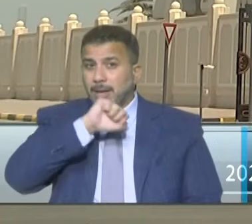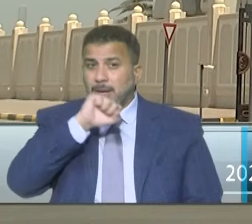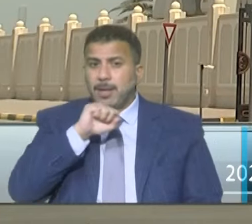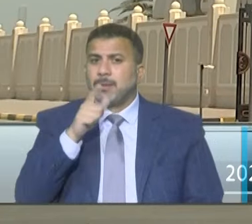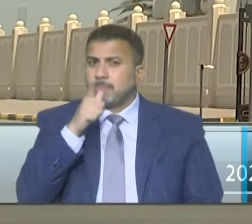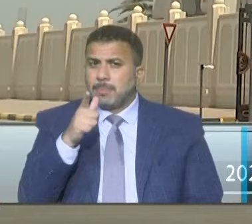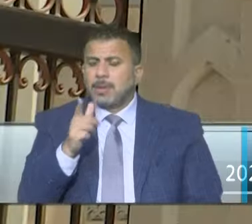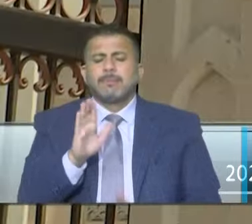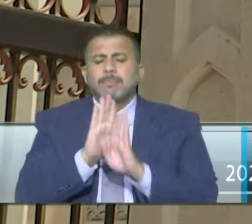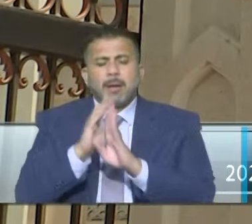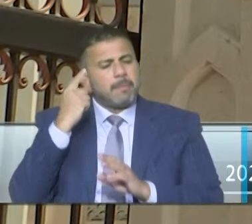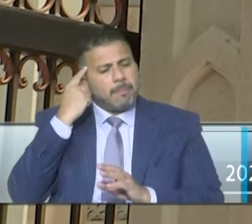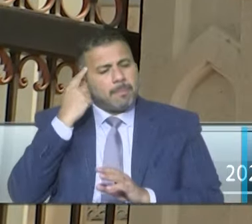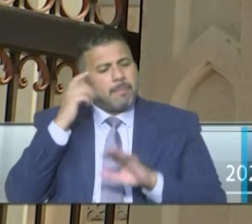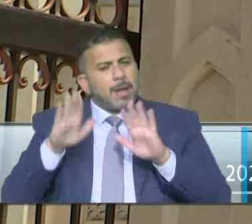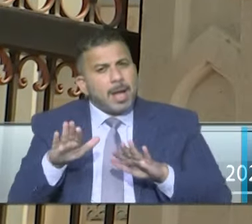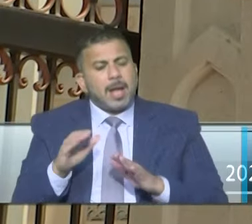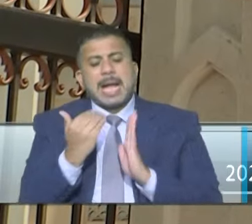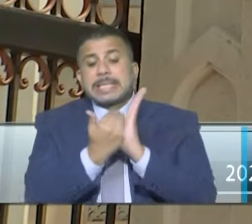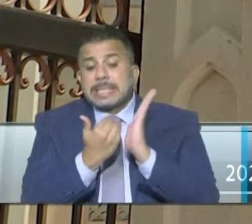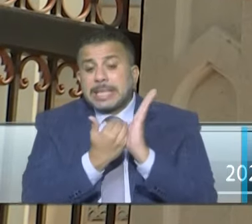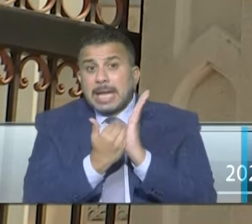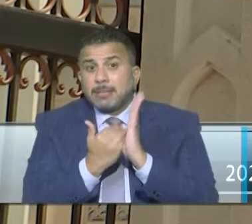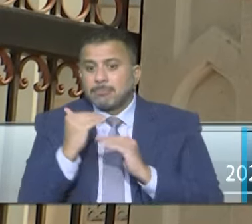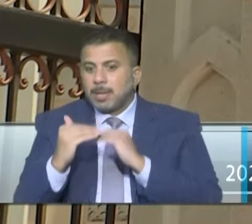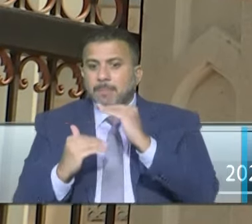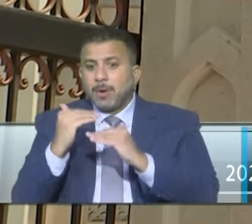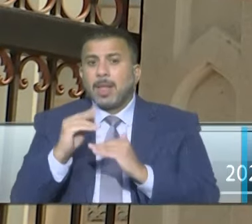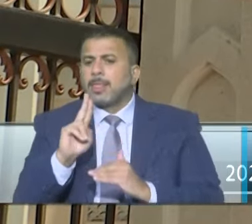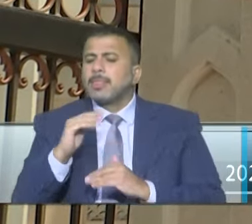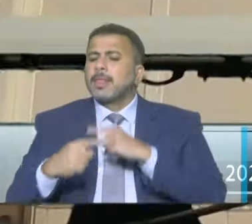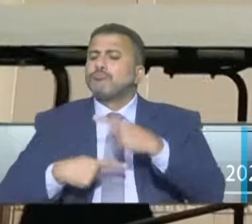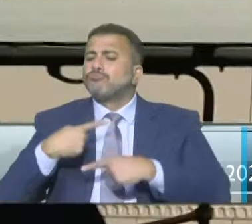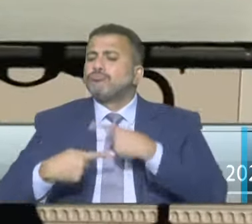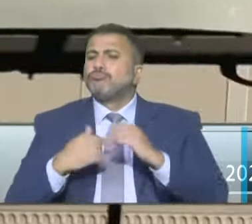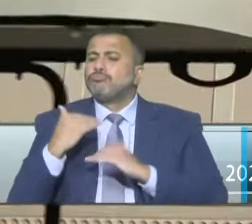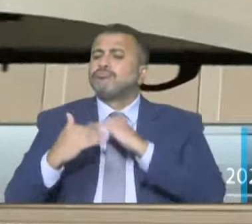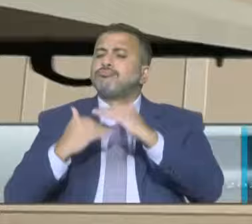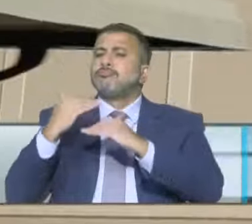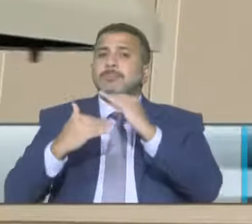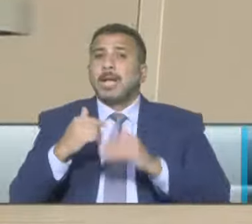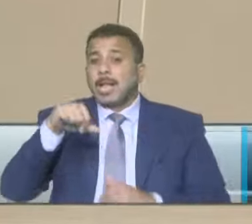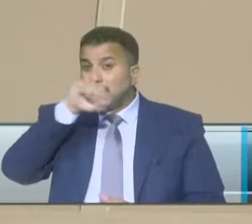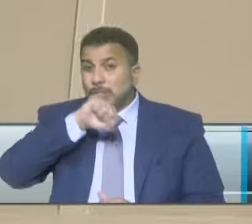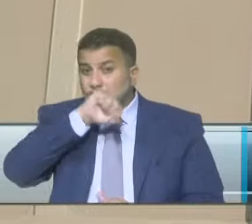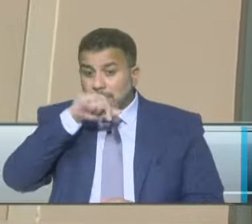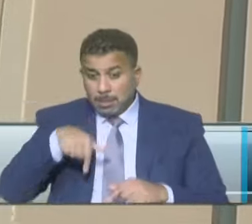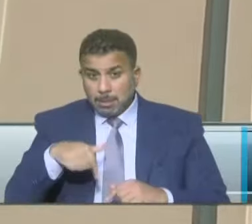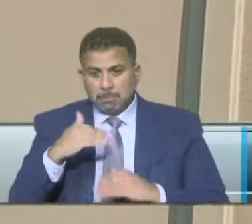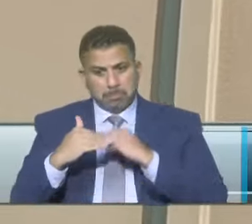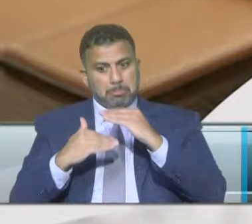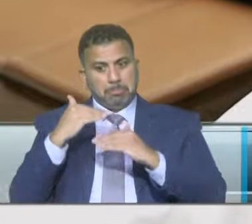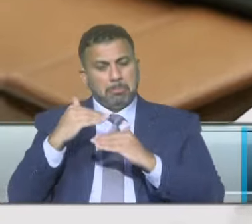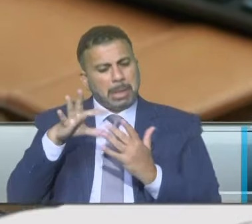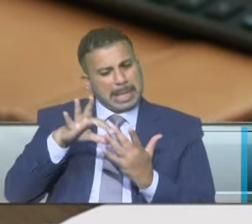أرسى دعائم راسخة لنموذج اقتصادي إنمائي وتنموي مستدام، حققت الإمارة نمواً